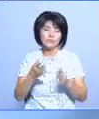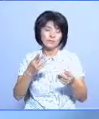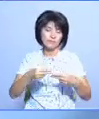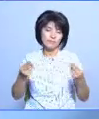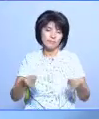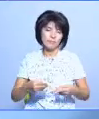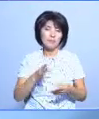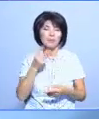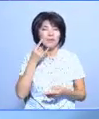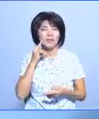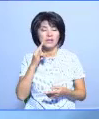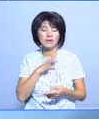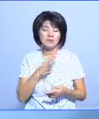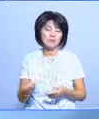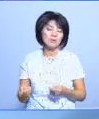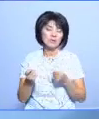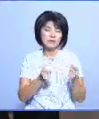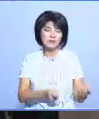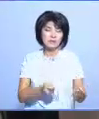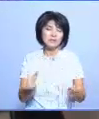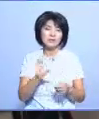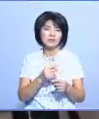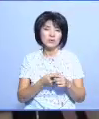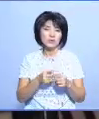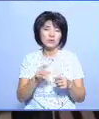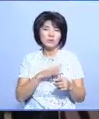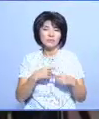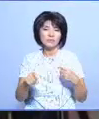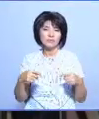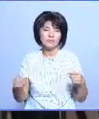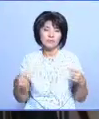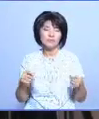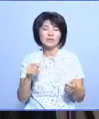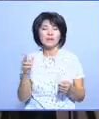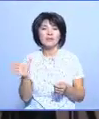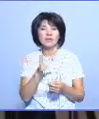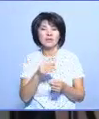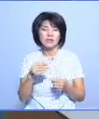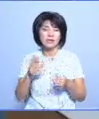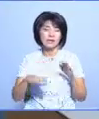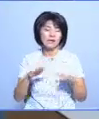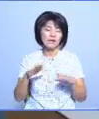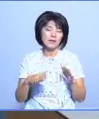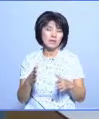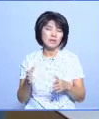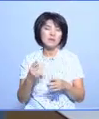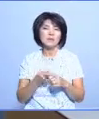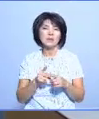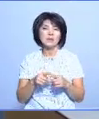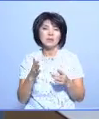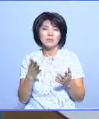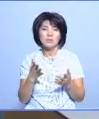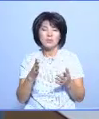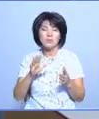Павлодарға жеткізіліп, тауарлар сатыла бастағаннан кейін Ермек Тайчик Асхаттан сарымсақ сатып алу кезінде делдалдық еткен үшін ақша талай бете бастаған.